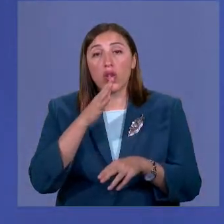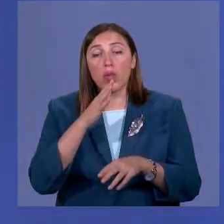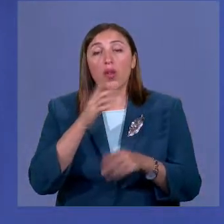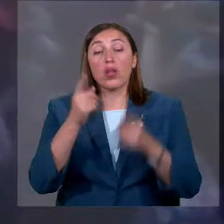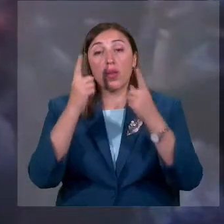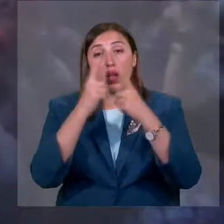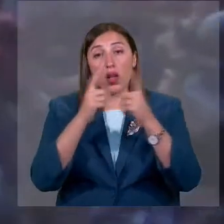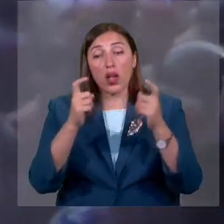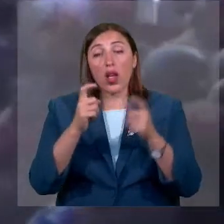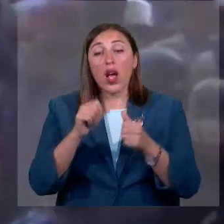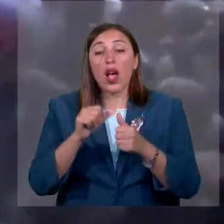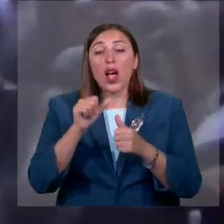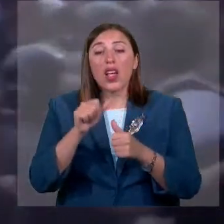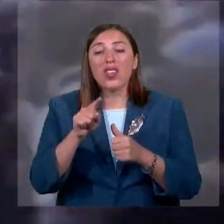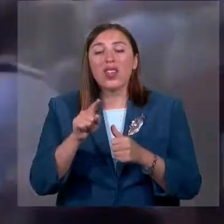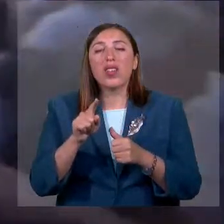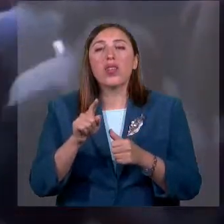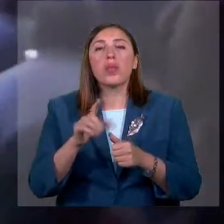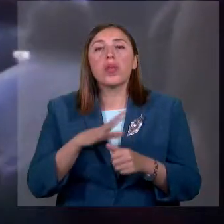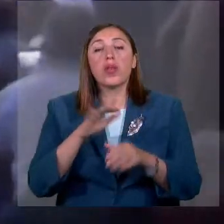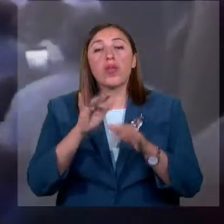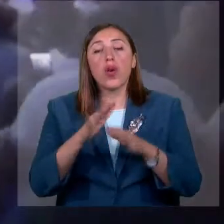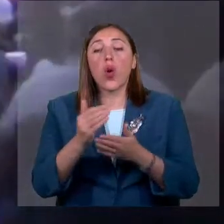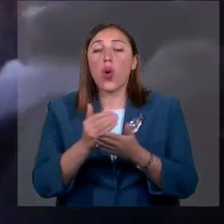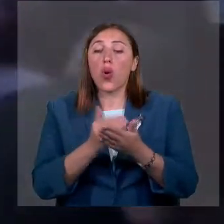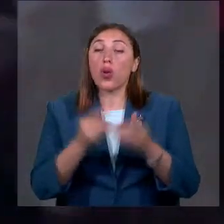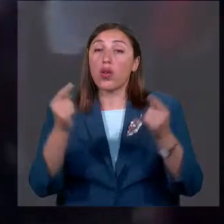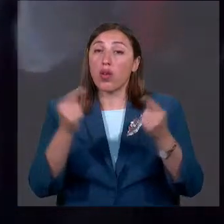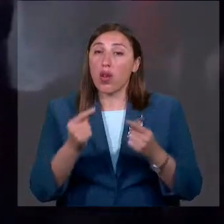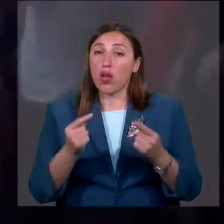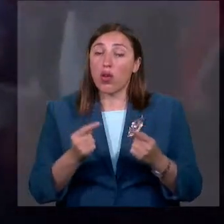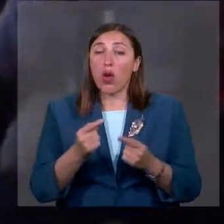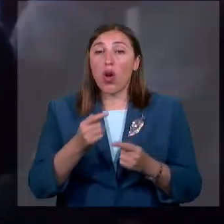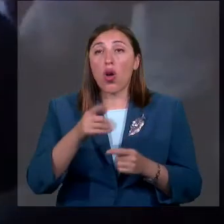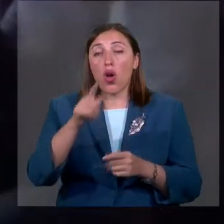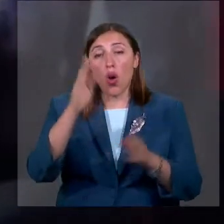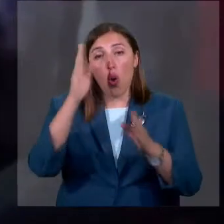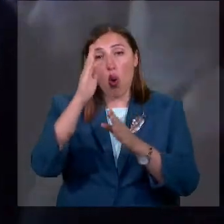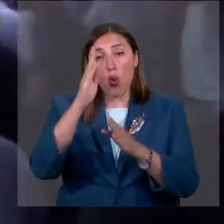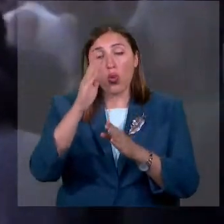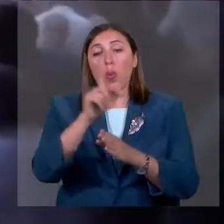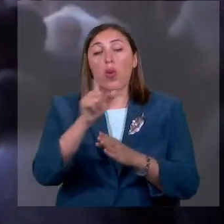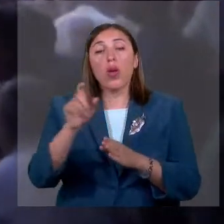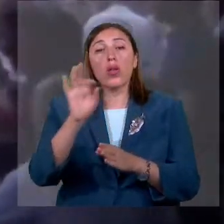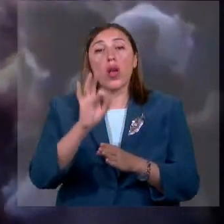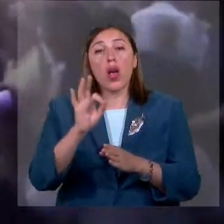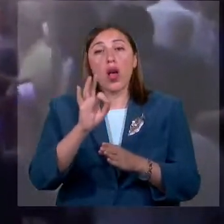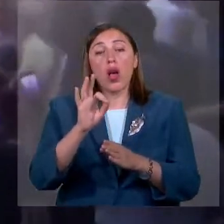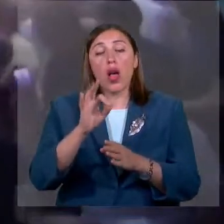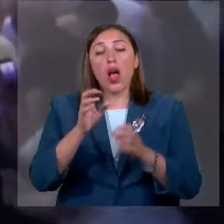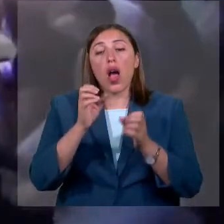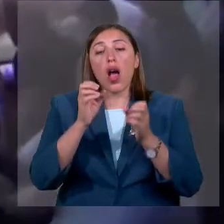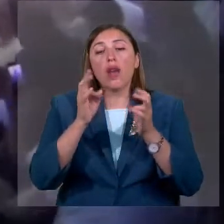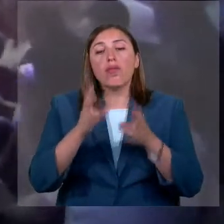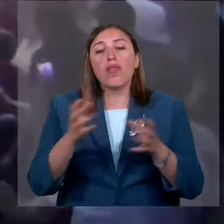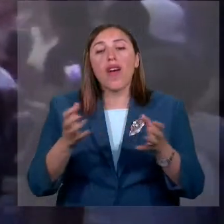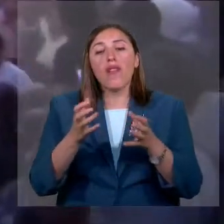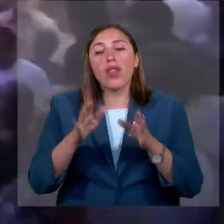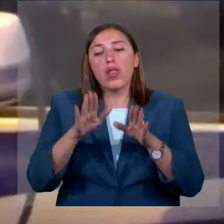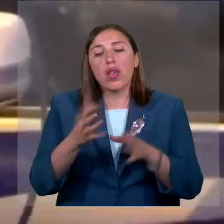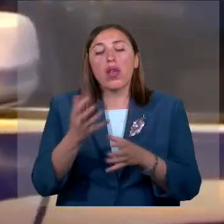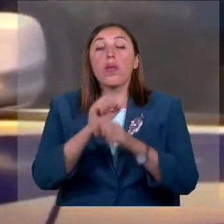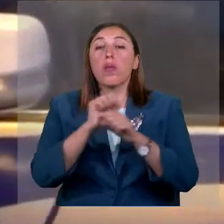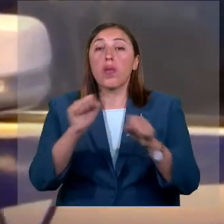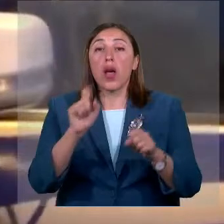էր հայտարարել, հատուկ միջոցները կիրառվել են օրենքով սահմանված կարգով, օդում քաղաքացիների համար առավելագույնս անվտանգ տարածության վրա,